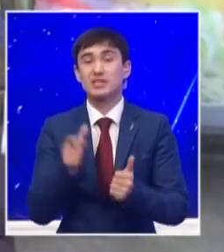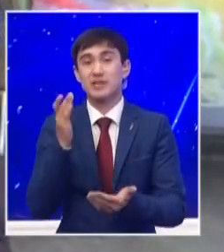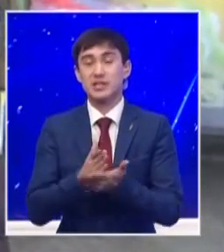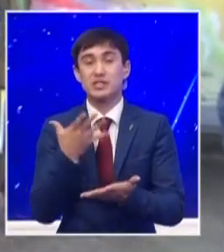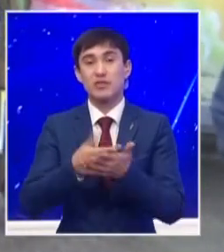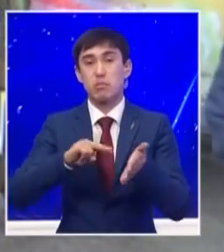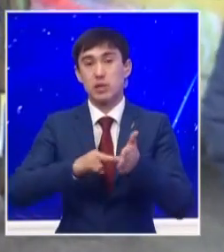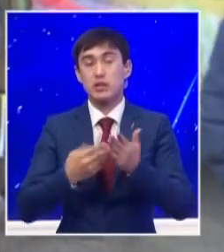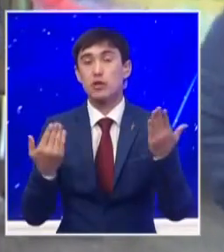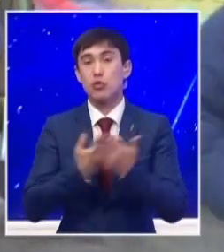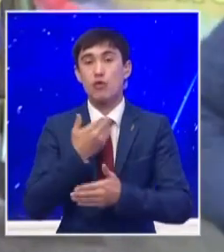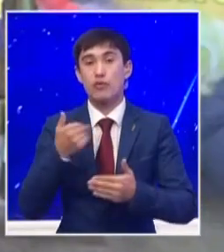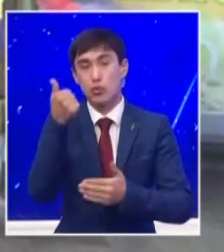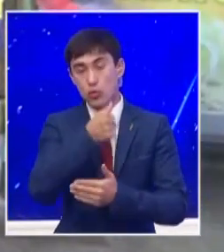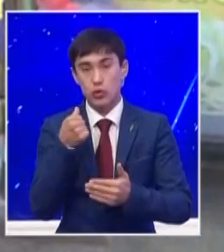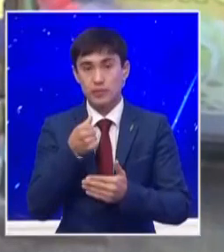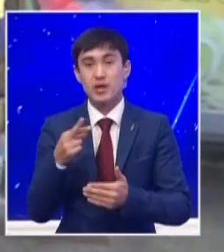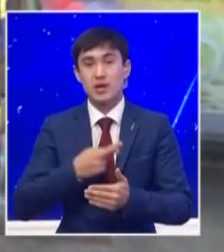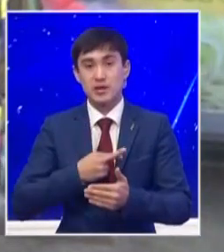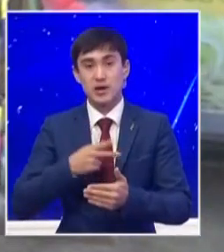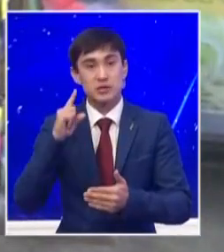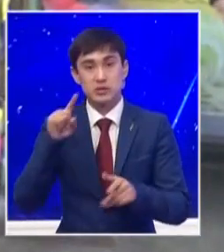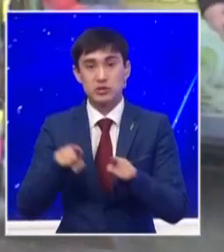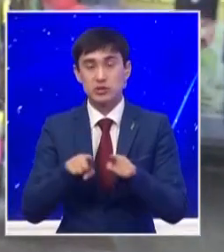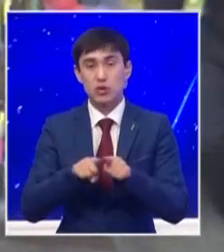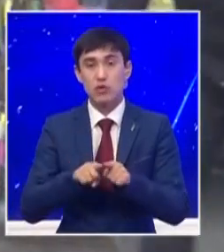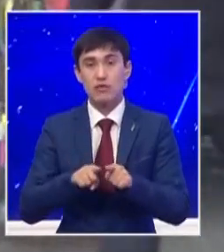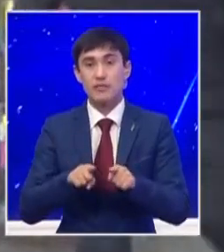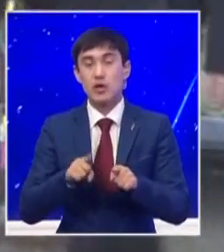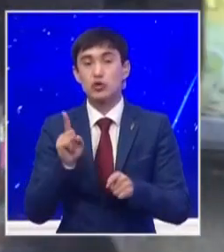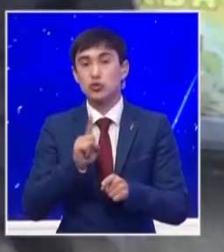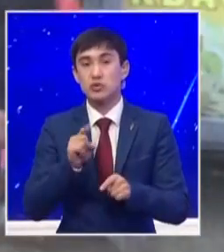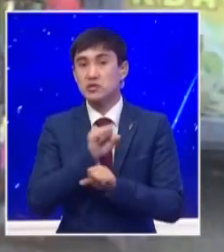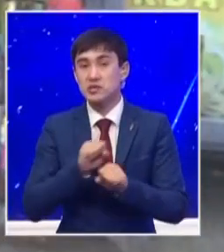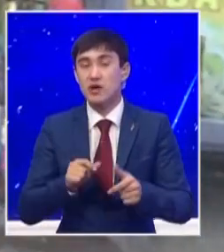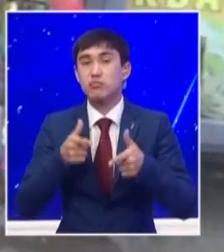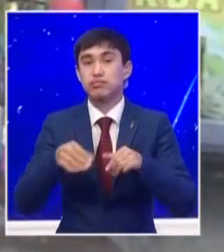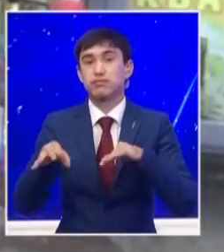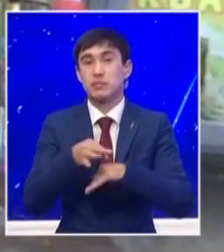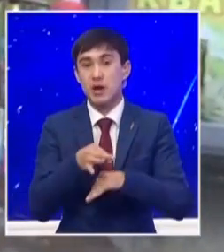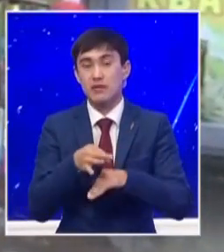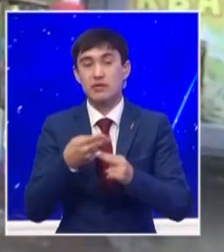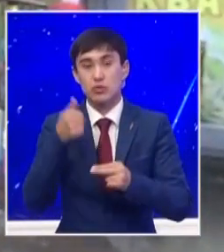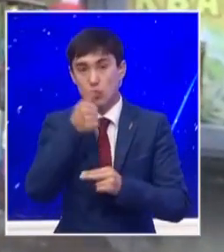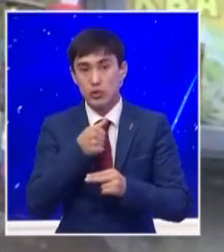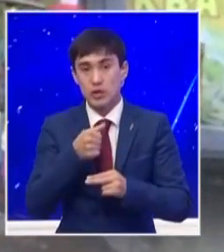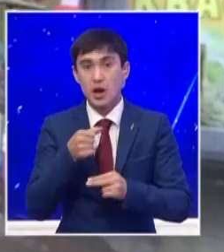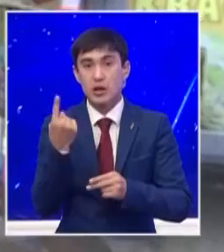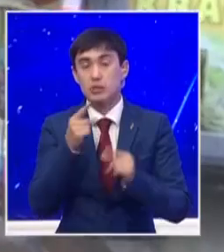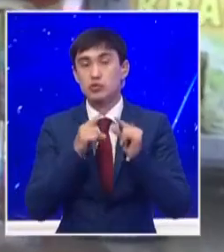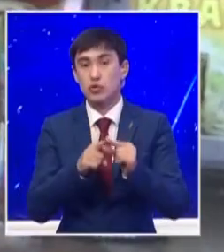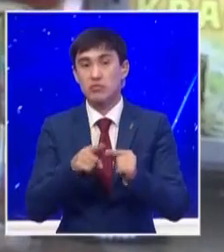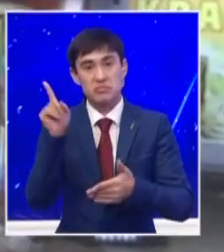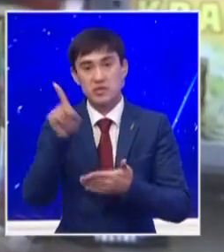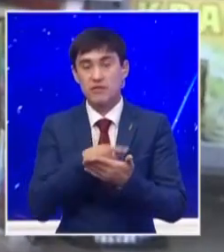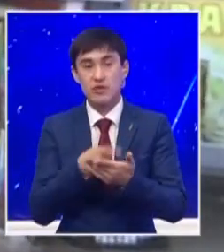свои планы на Новый дущий год я не слышал такой закономерности что нельзя вступать в брак именно в этот год одним словом